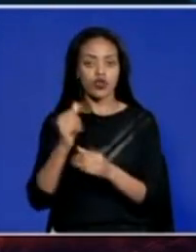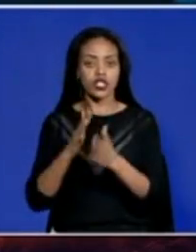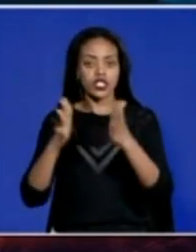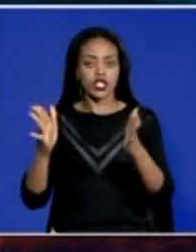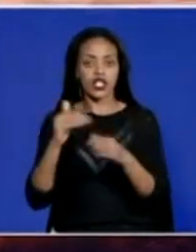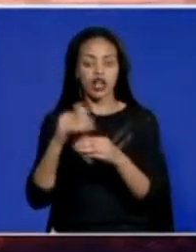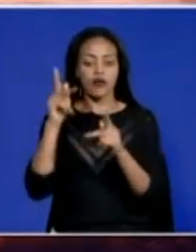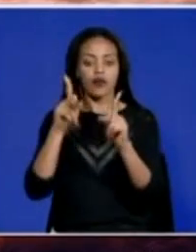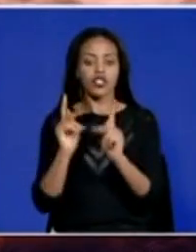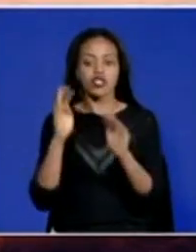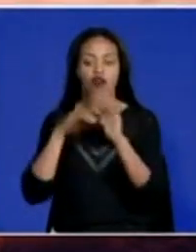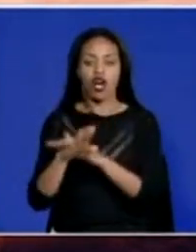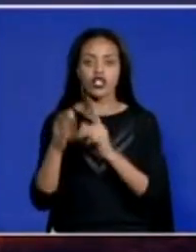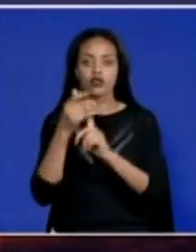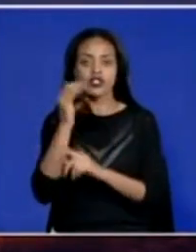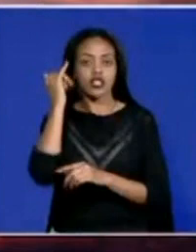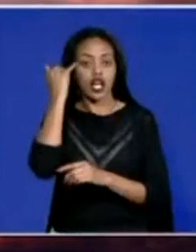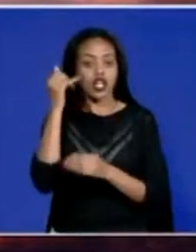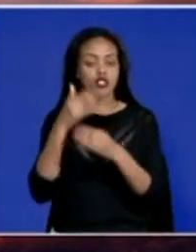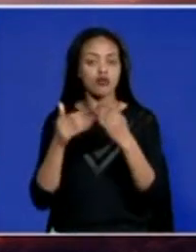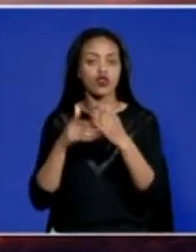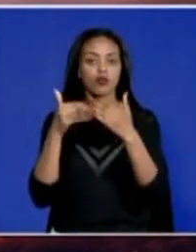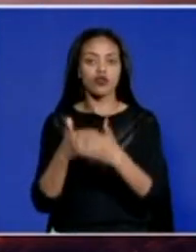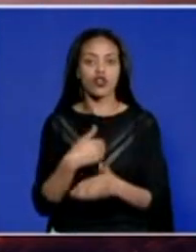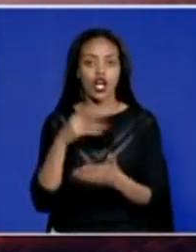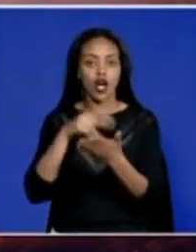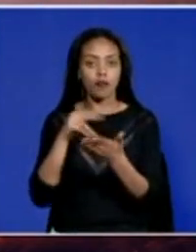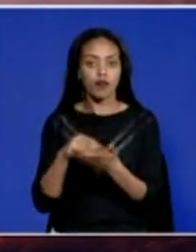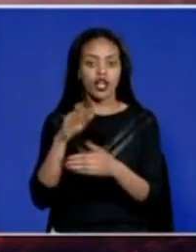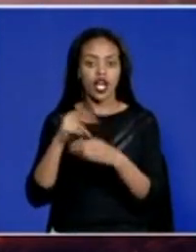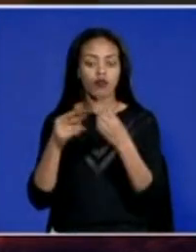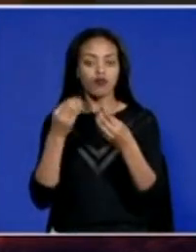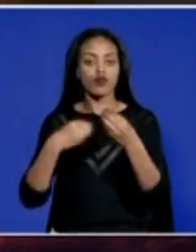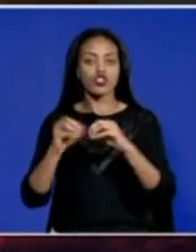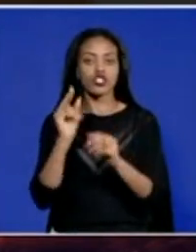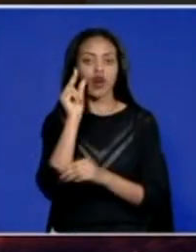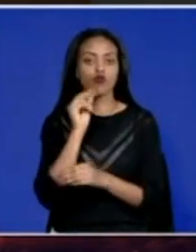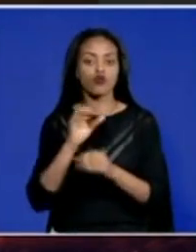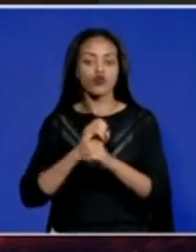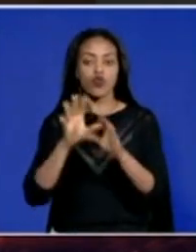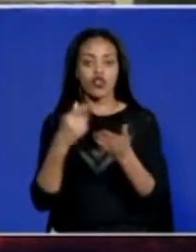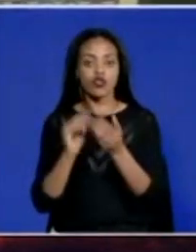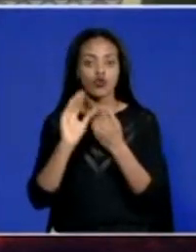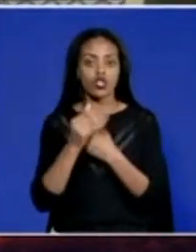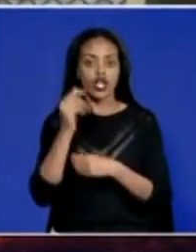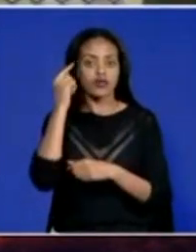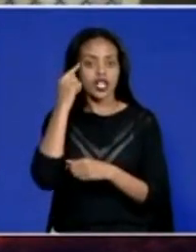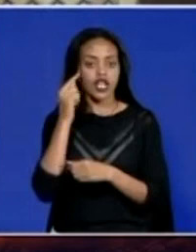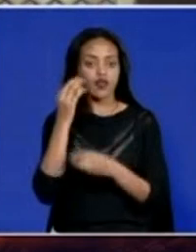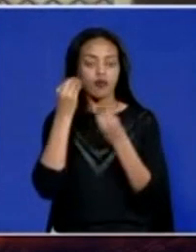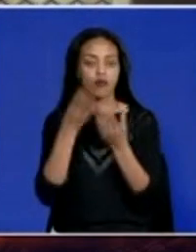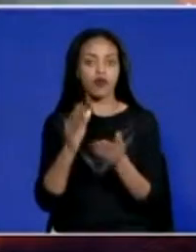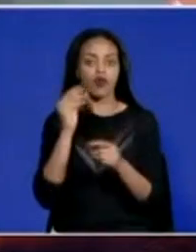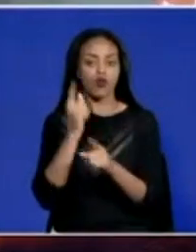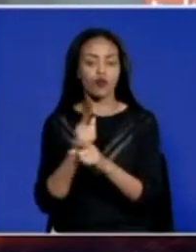ሕማም ናብ ሕብረተሰብ ኣትዩ ኣብ ዘተሓሳስብ ብርኪ በፂሑ ኣሎ ኣብ ከተማ መቐለ ኣብ መሸጣ ቡን ዝተዋፈራ ወገናት እዚ ኩነ ታት ከም ዝተሓሳሰበን ብምሕባር